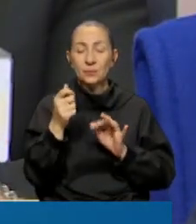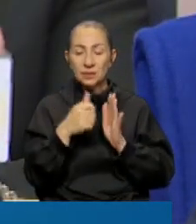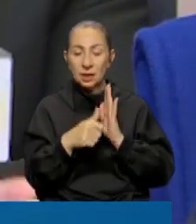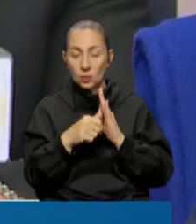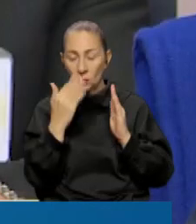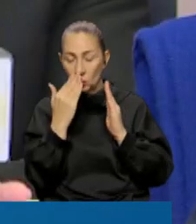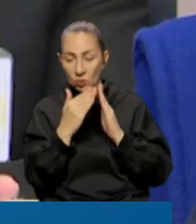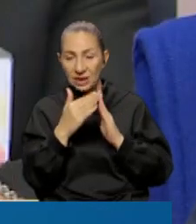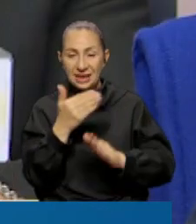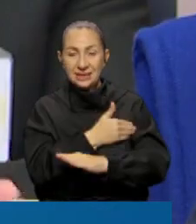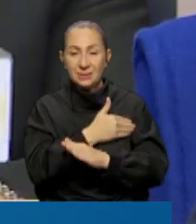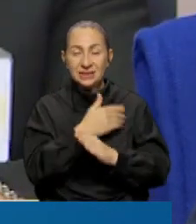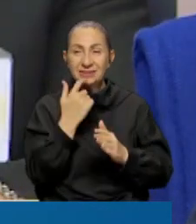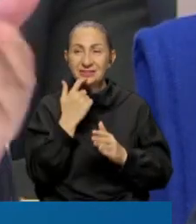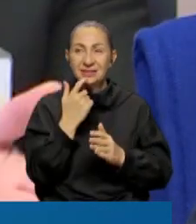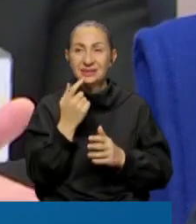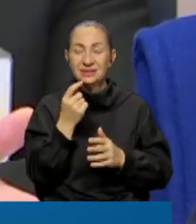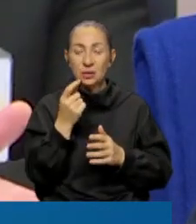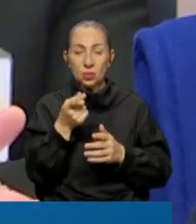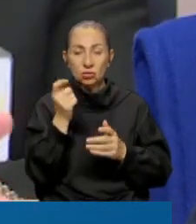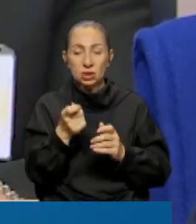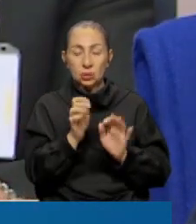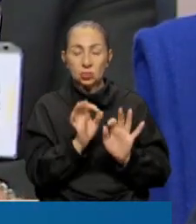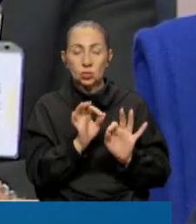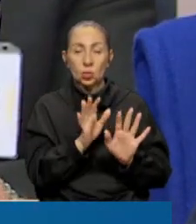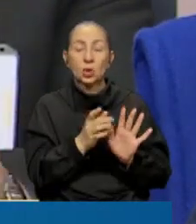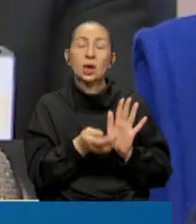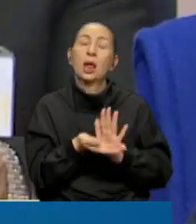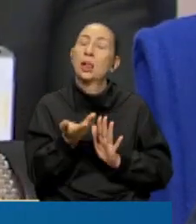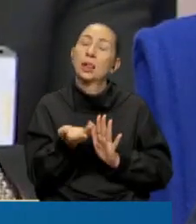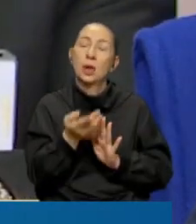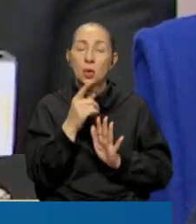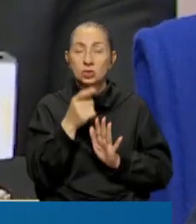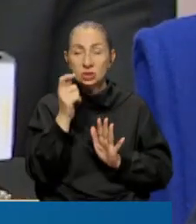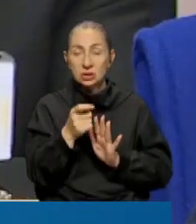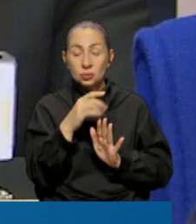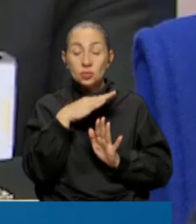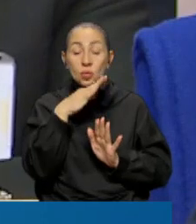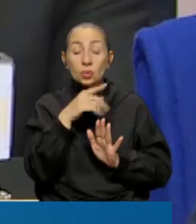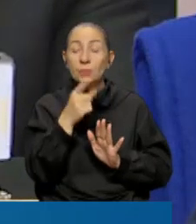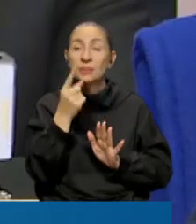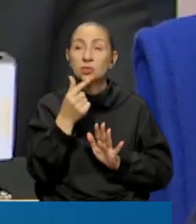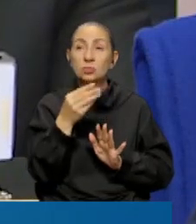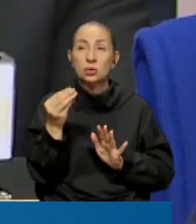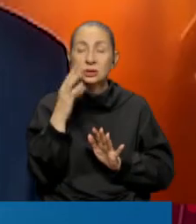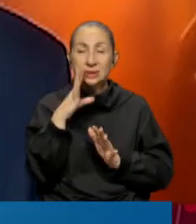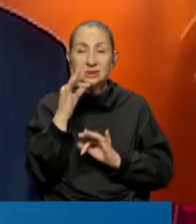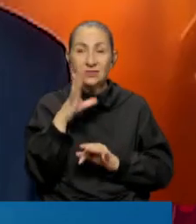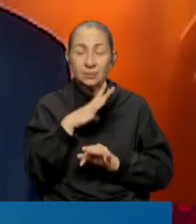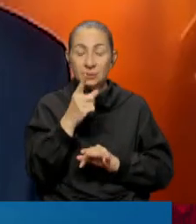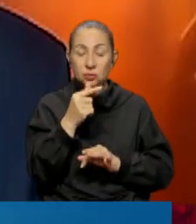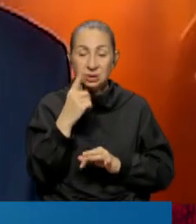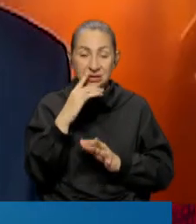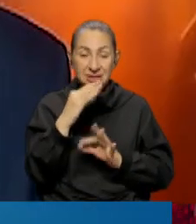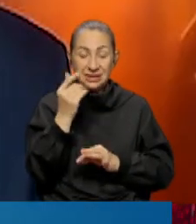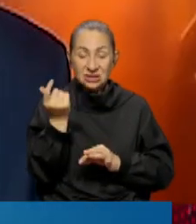tutan, hizmet yılı tutan insan o şartlar duruyor. O şartları kaldıramayız. O şartları dolduran yaklaşık 1,5 milyon insan var. 1,5